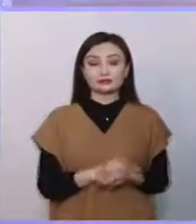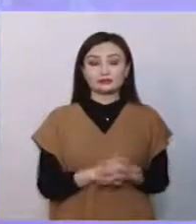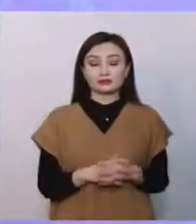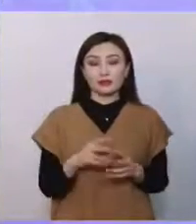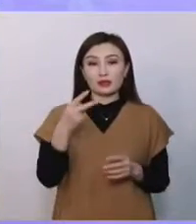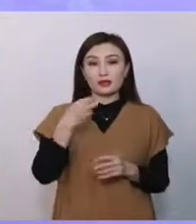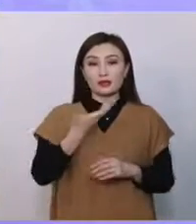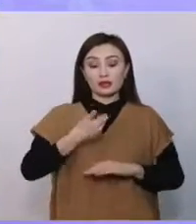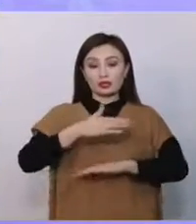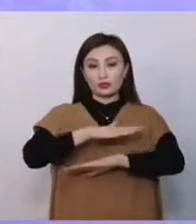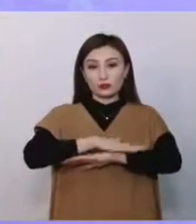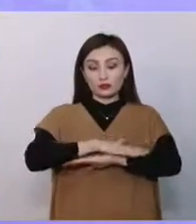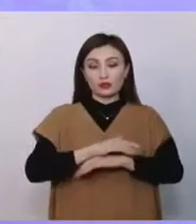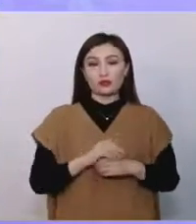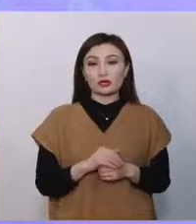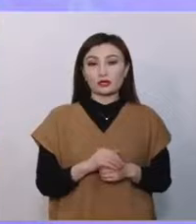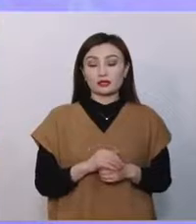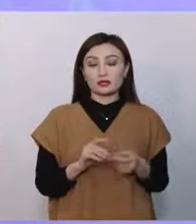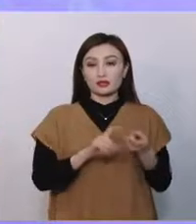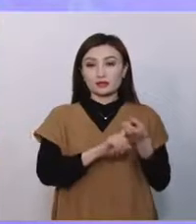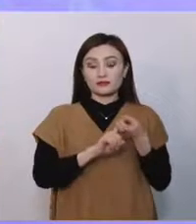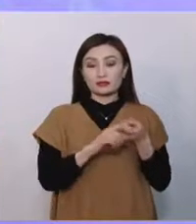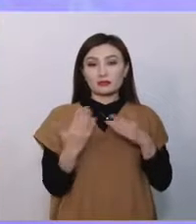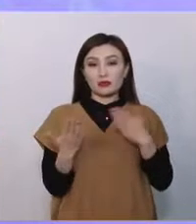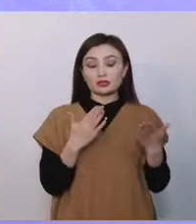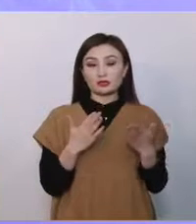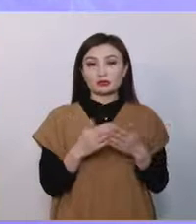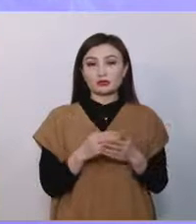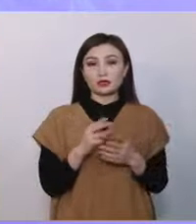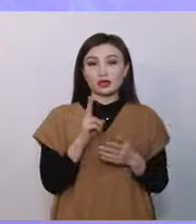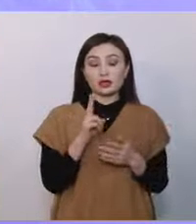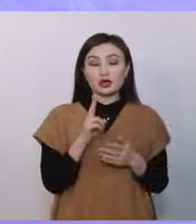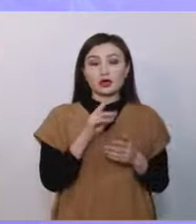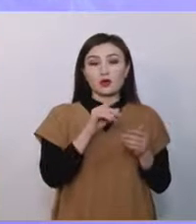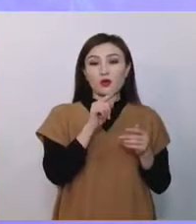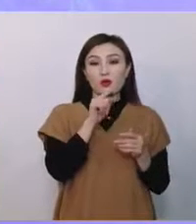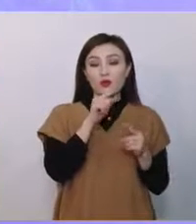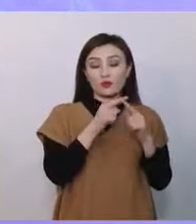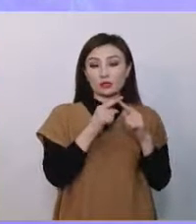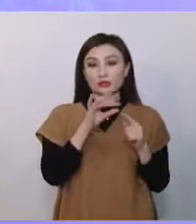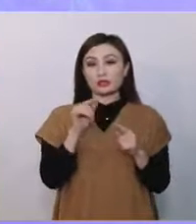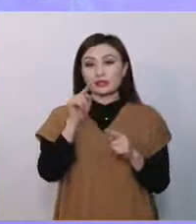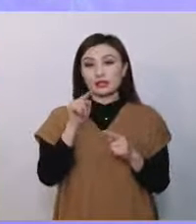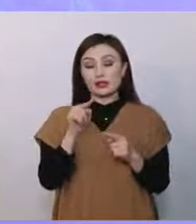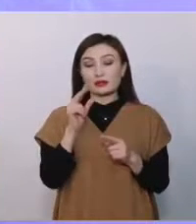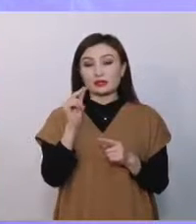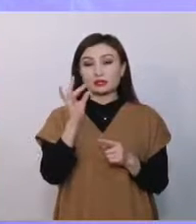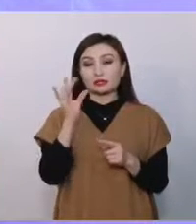тема нашего урока связь между компонентами умножение и деление чисел